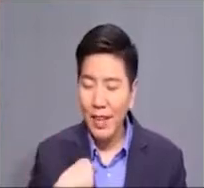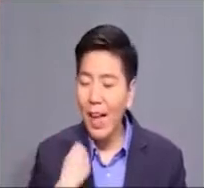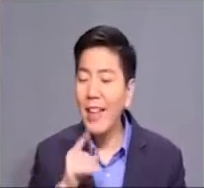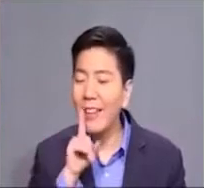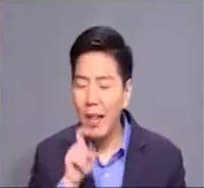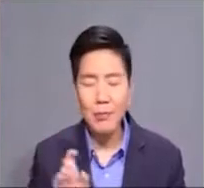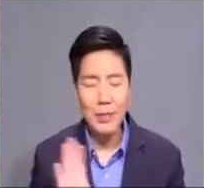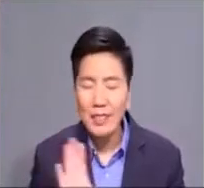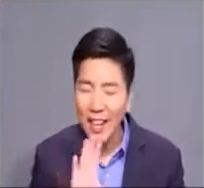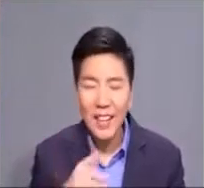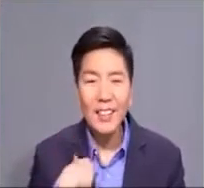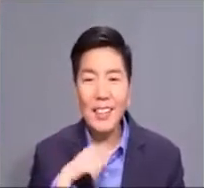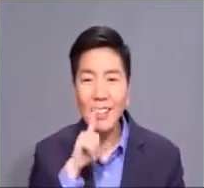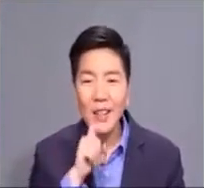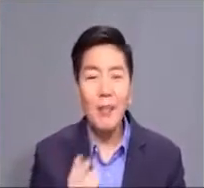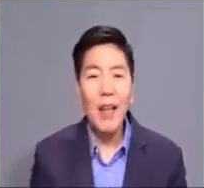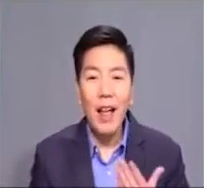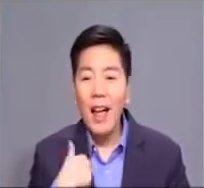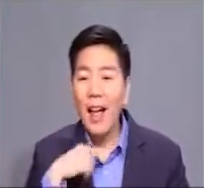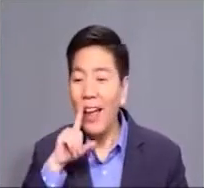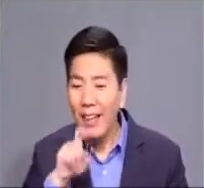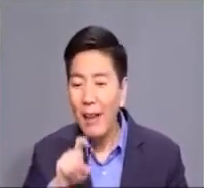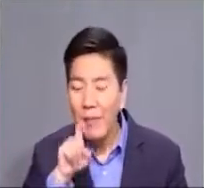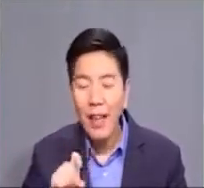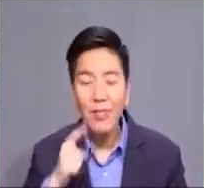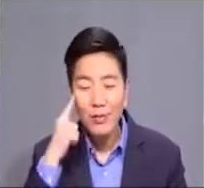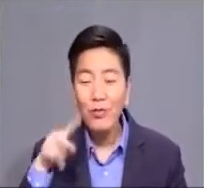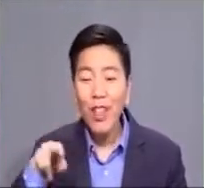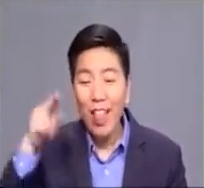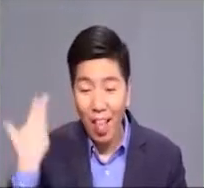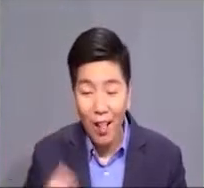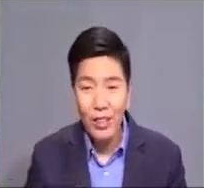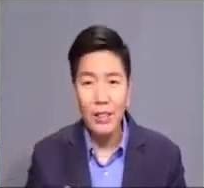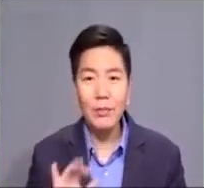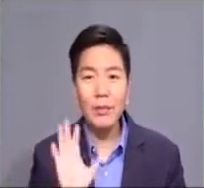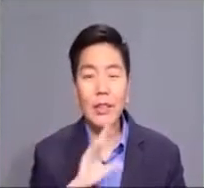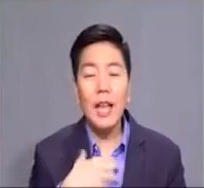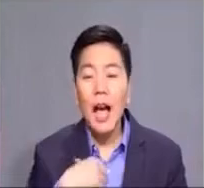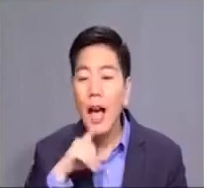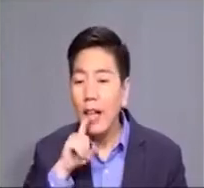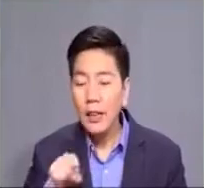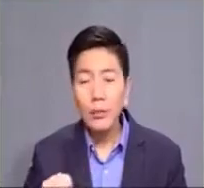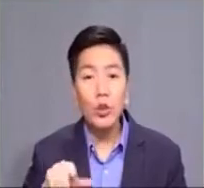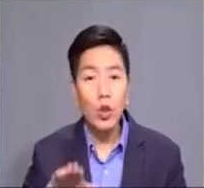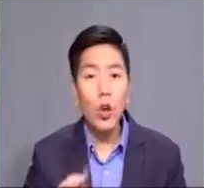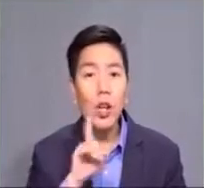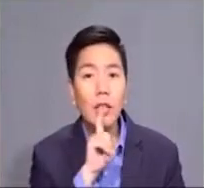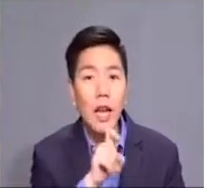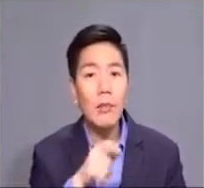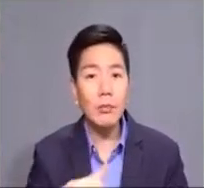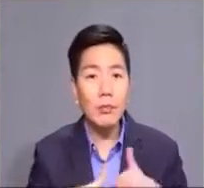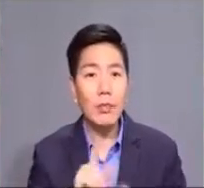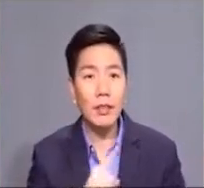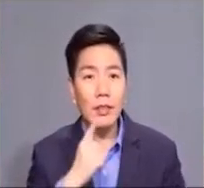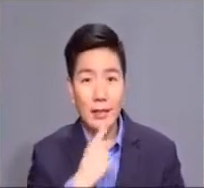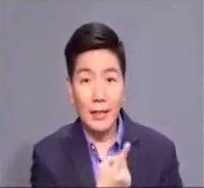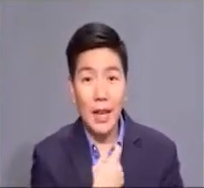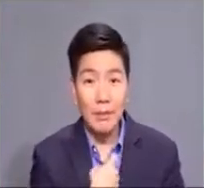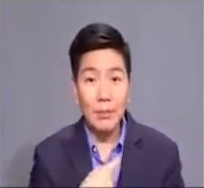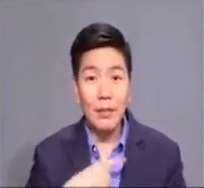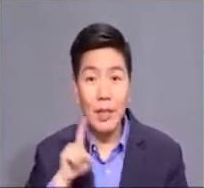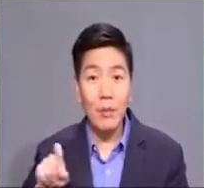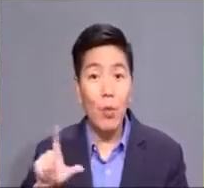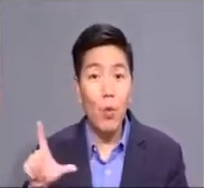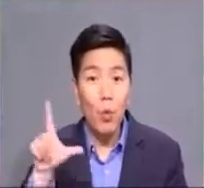มาถามไงผมก็อยากถามอะไรก็ถามผมก็บอกว่าถามเขามีแฟนหรือยัง อยากให้ถามว่าน้องเขาถามอะไรชาวบ้าน หนูหรือถามลุงอะ